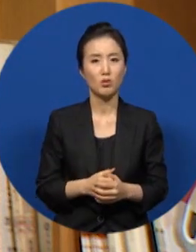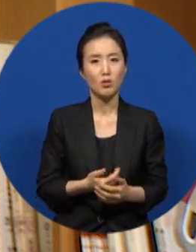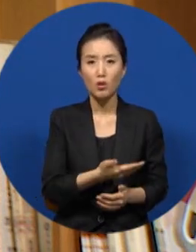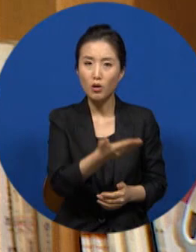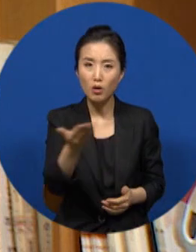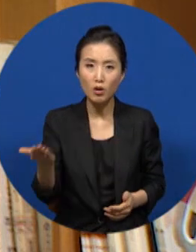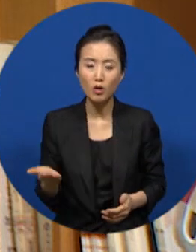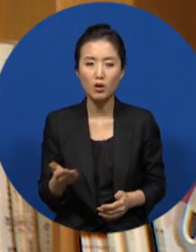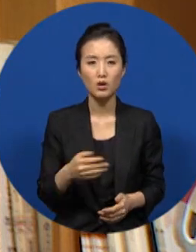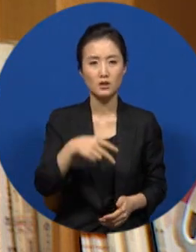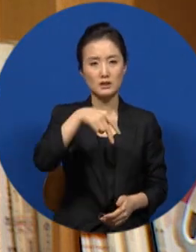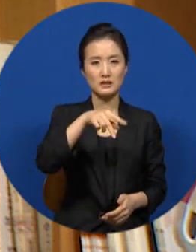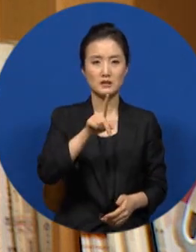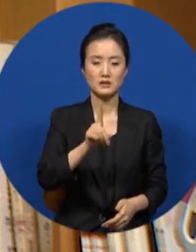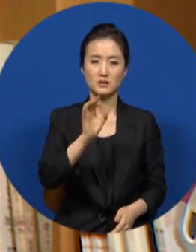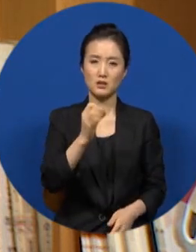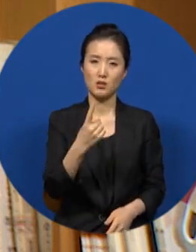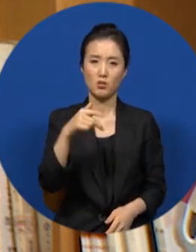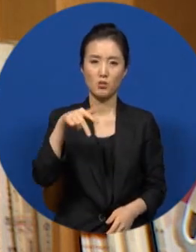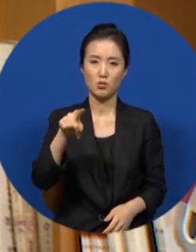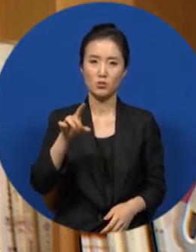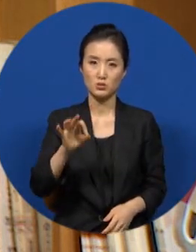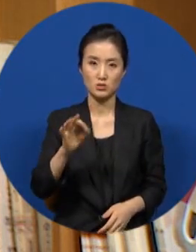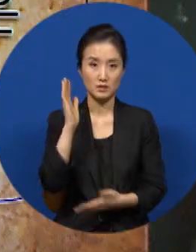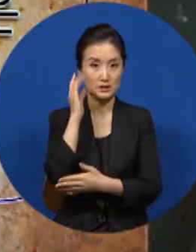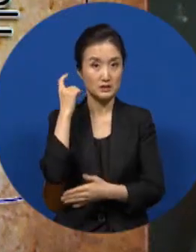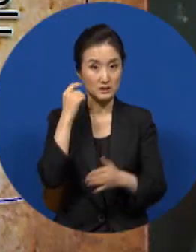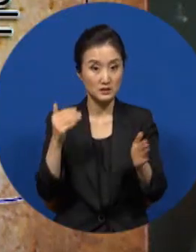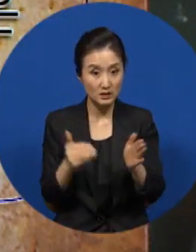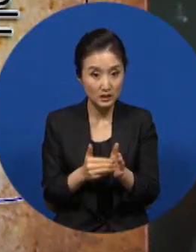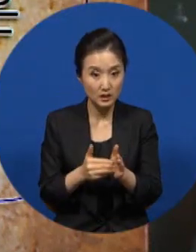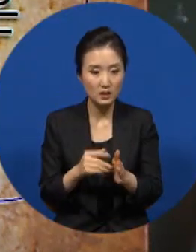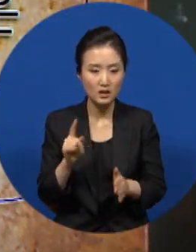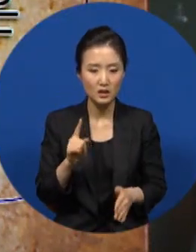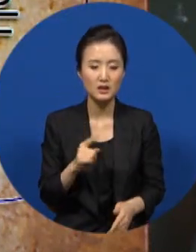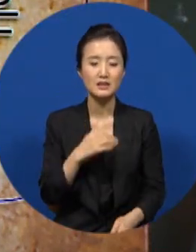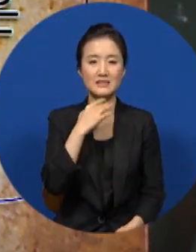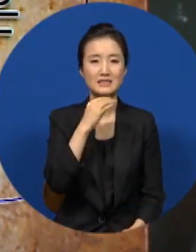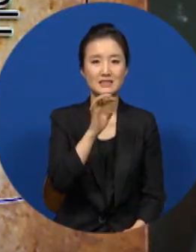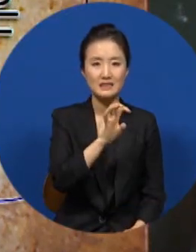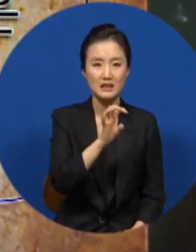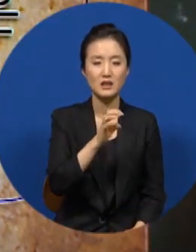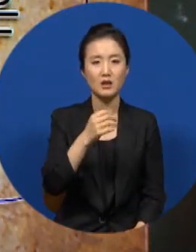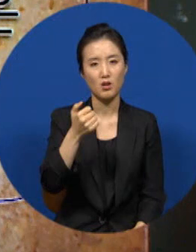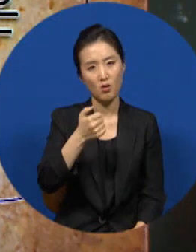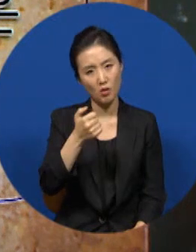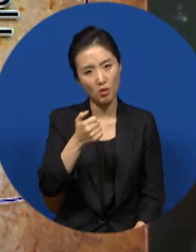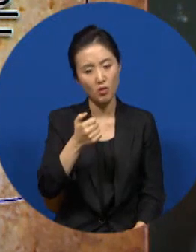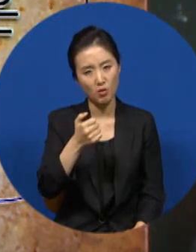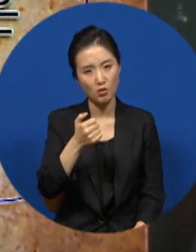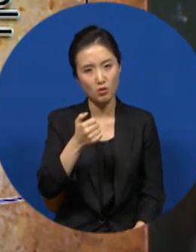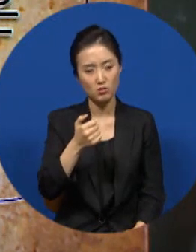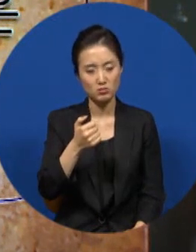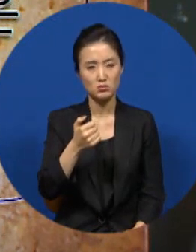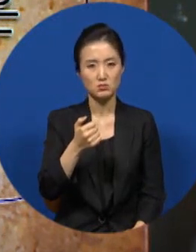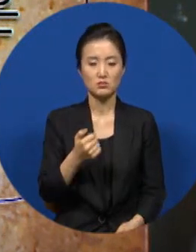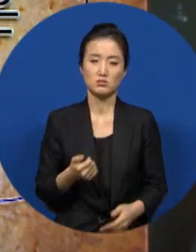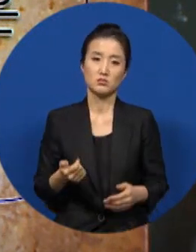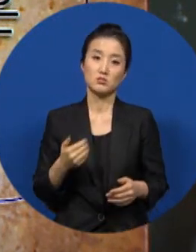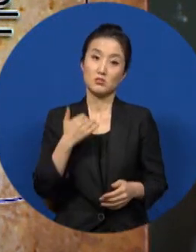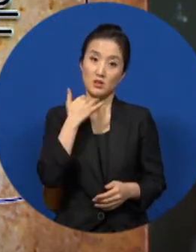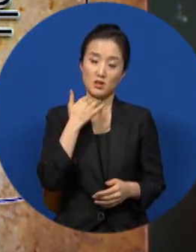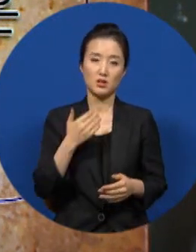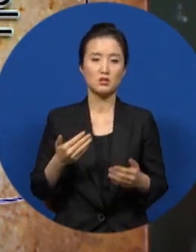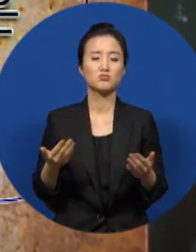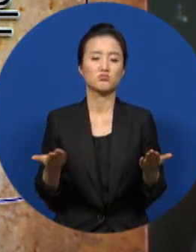40대, 50대 정년을 맞이하게 되고 또 50대, 60대 직장을 일하게 되면은 도둑놈이라고 합니다. 아, 이게 무서운 세상이에요. 저 아버지 세대만